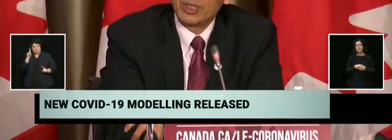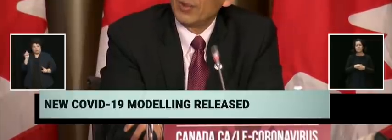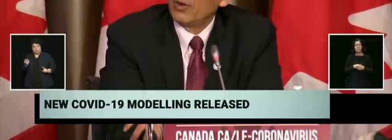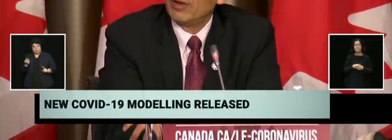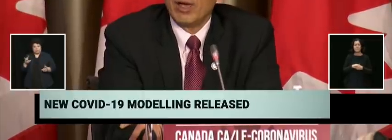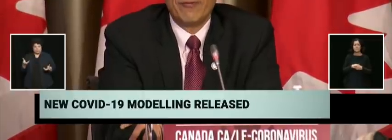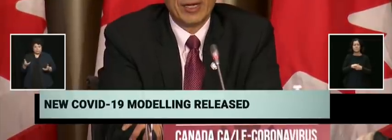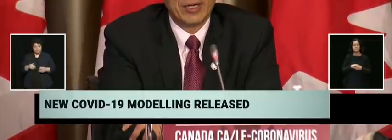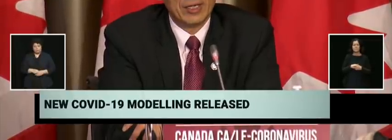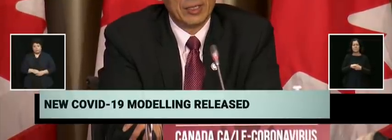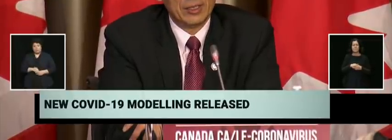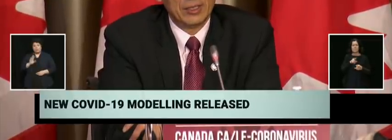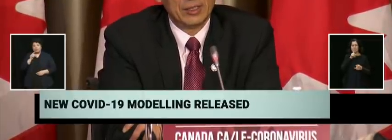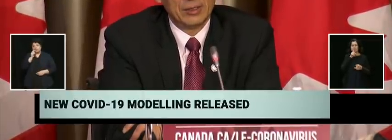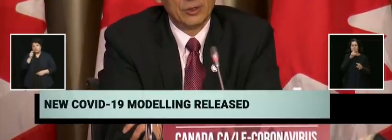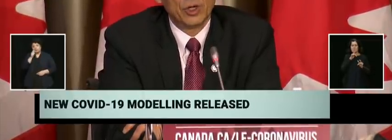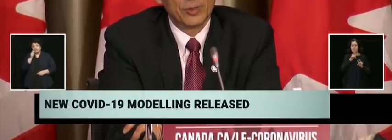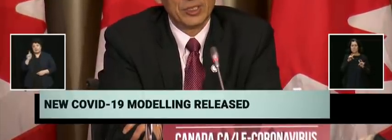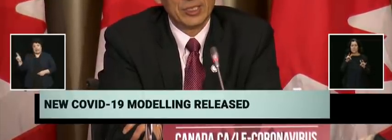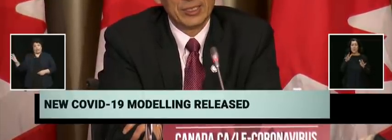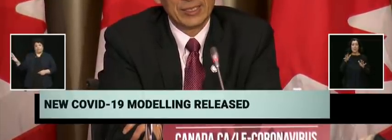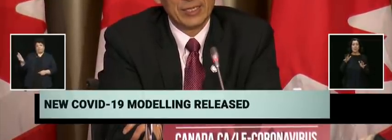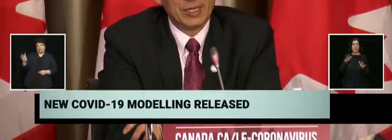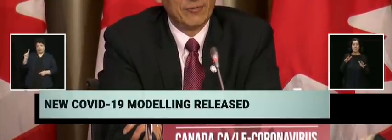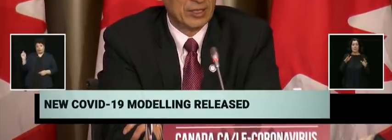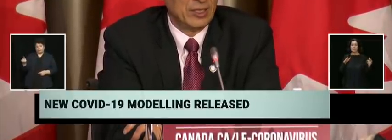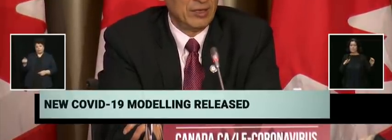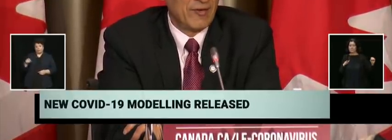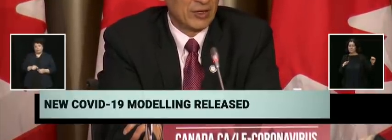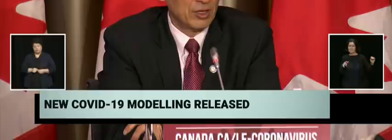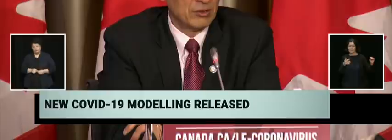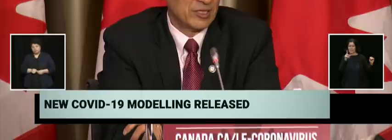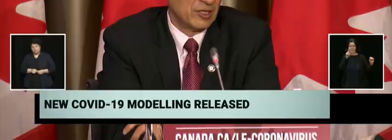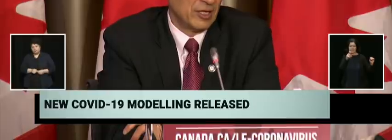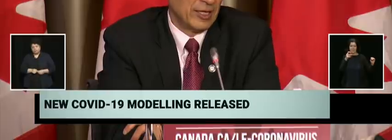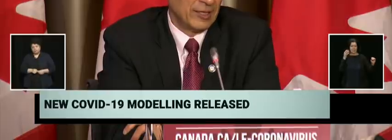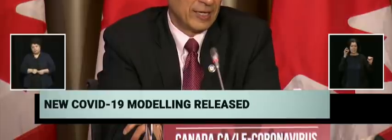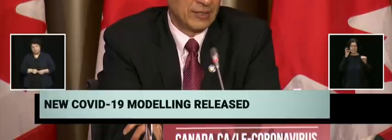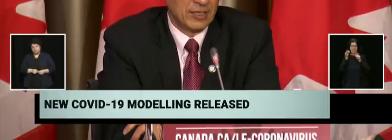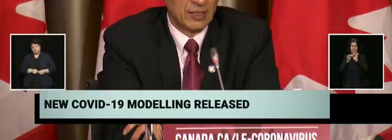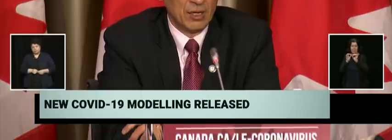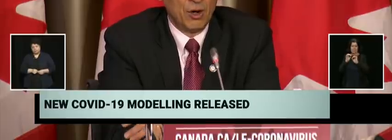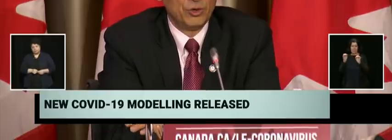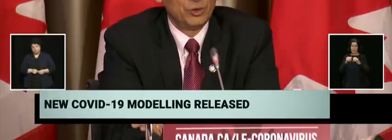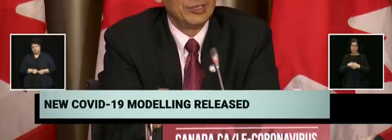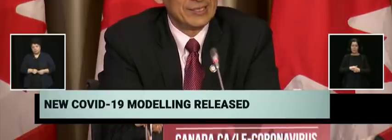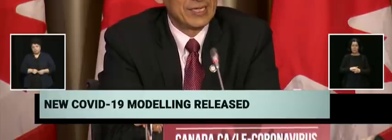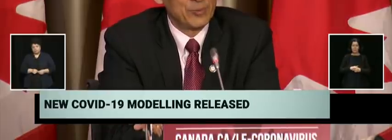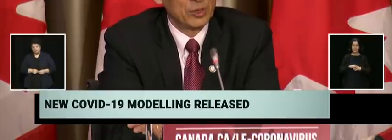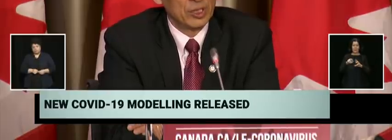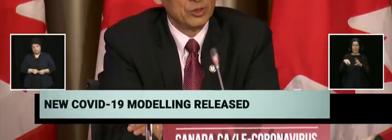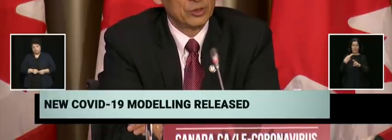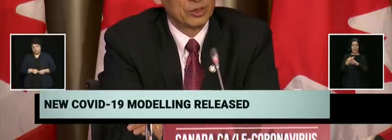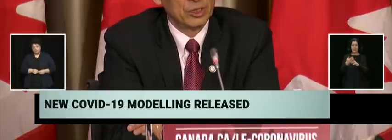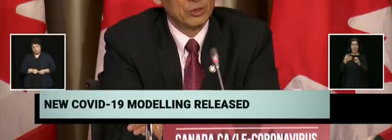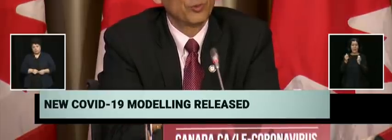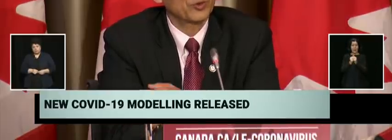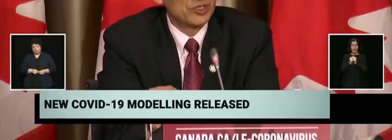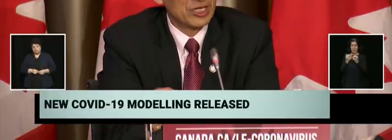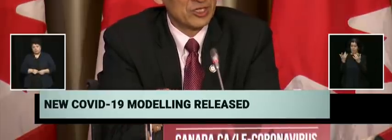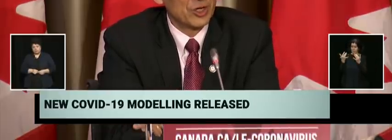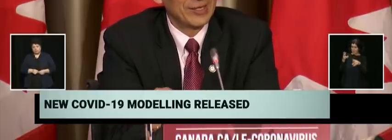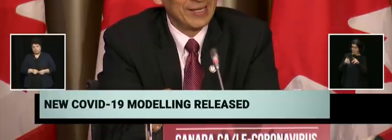Oui, actuellement, avec le nombre de cas avec les variants signalés à date, on utilise ça pour